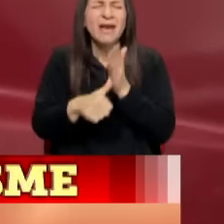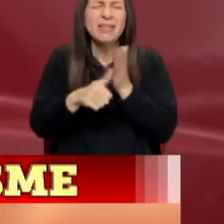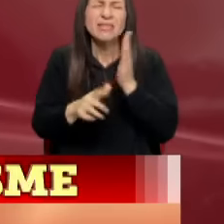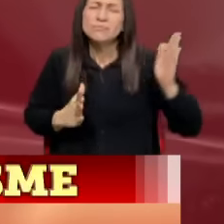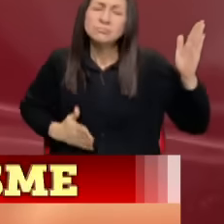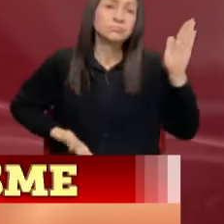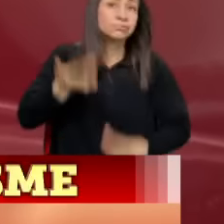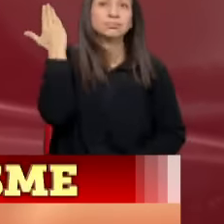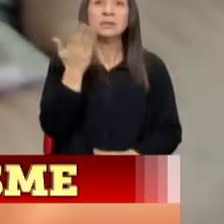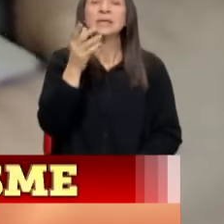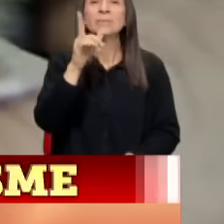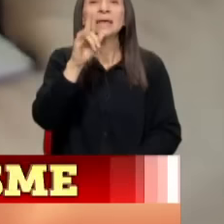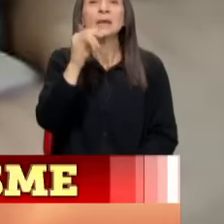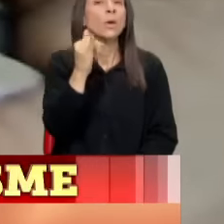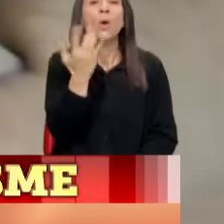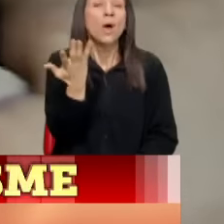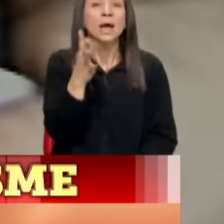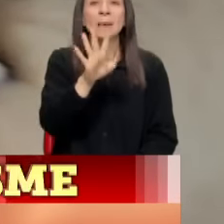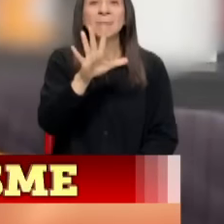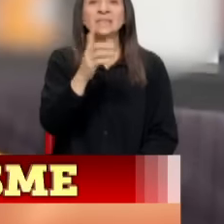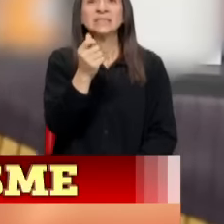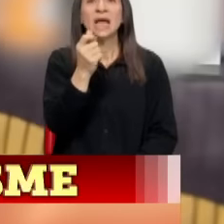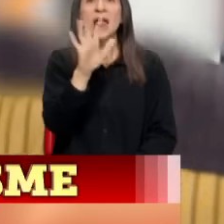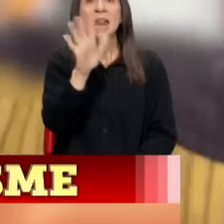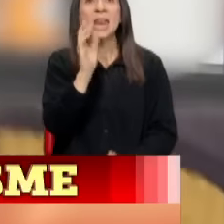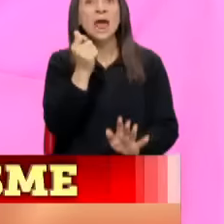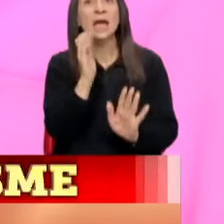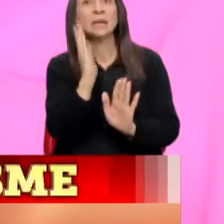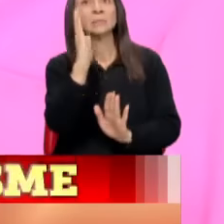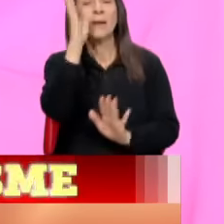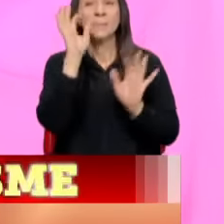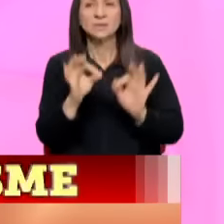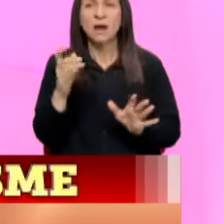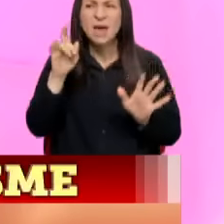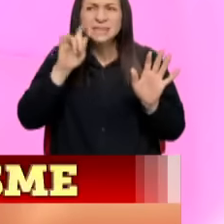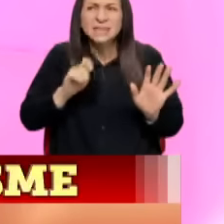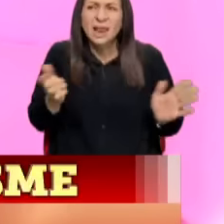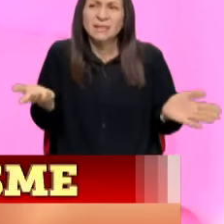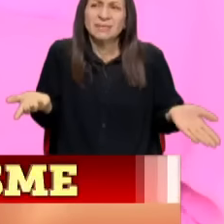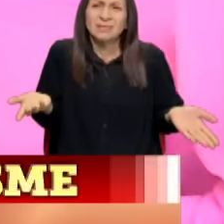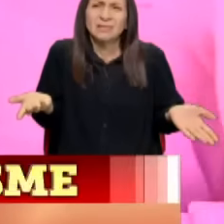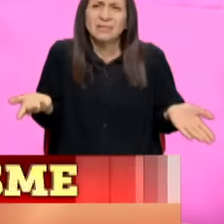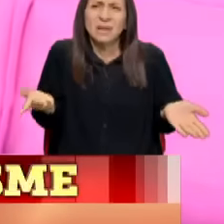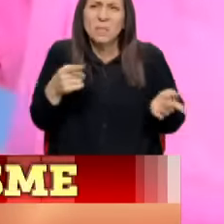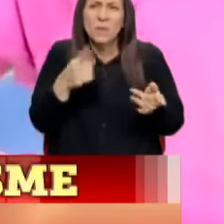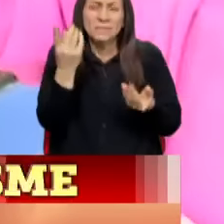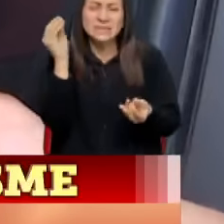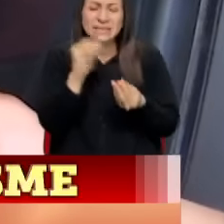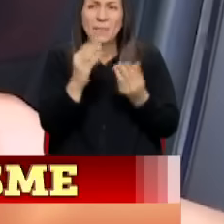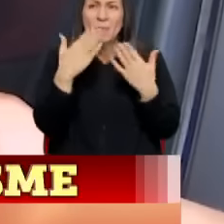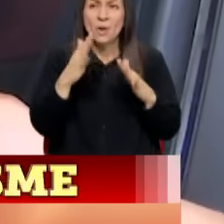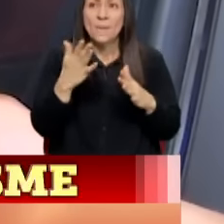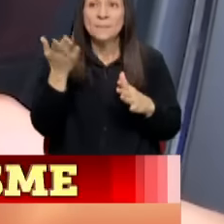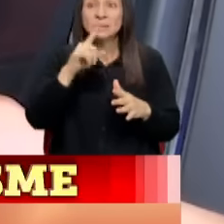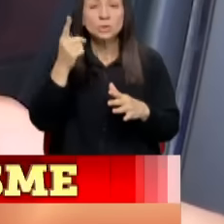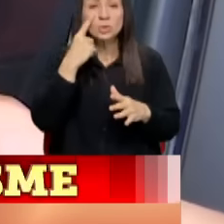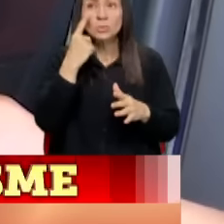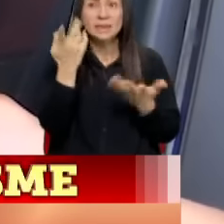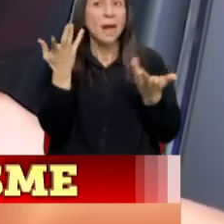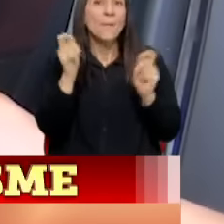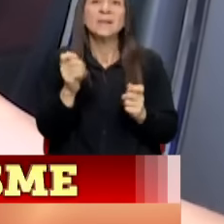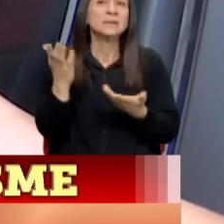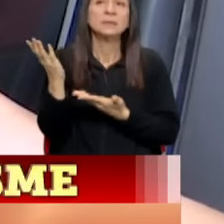gördü. Litresi 45 liraya aştı, 50 liraya koşmaya başladı. Rezalet. Yani böyle bir zam şekli yok. Başka bu hükümet ne